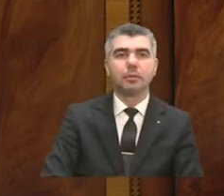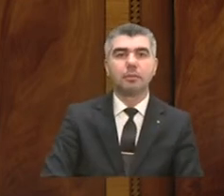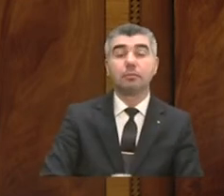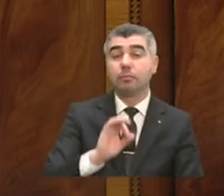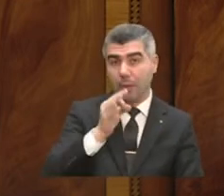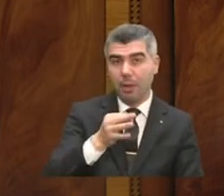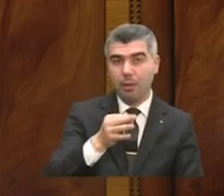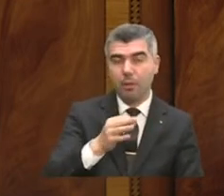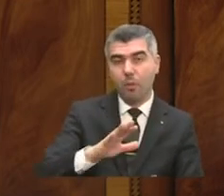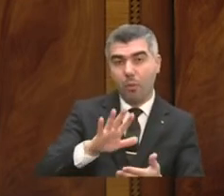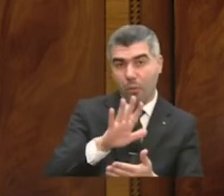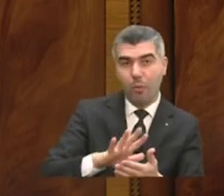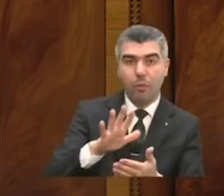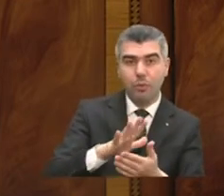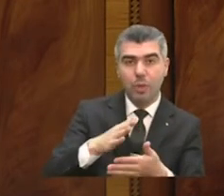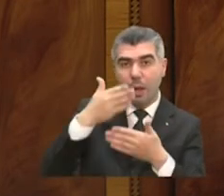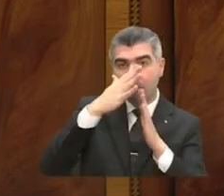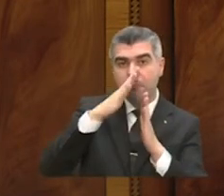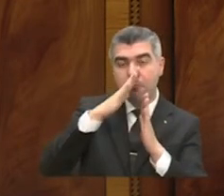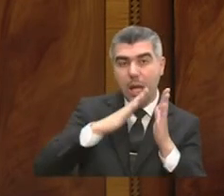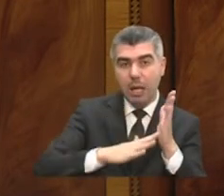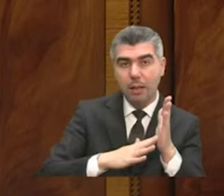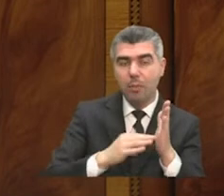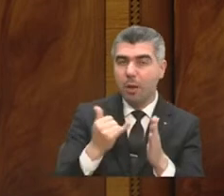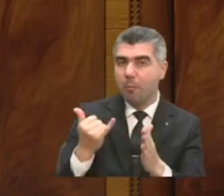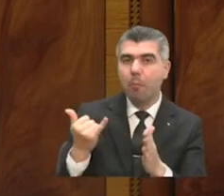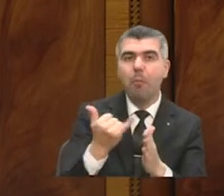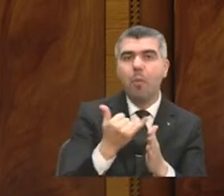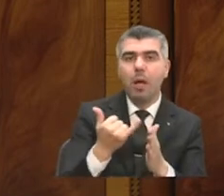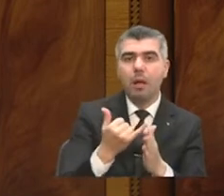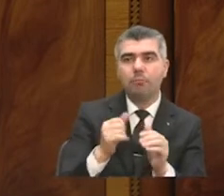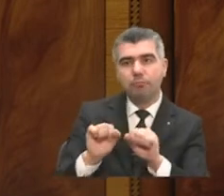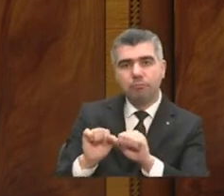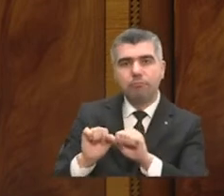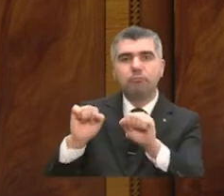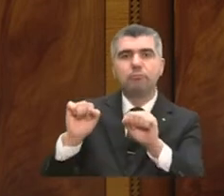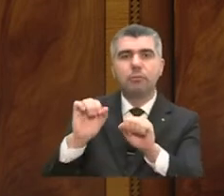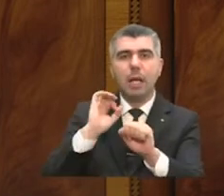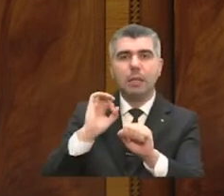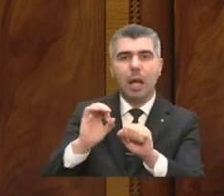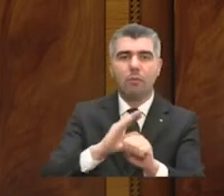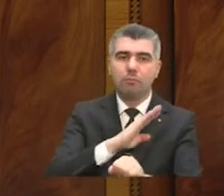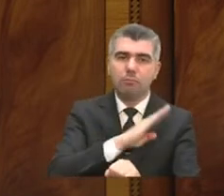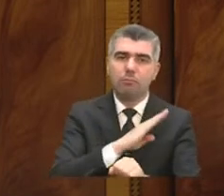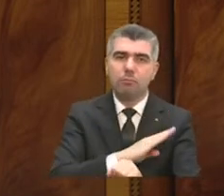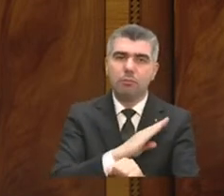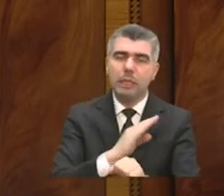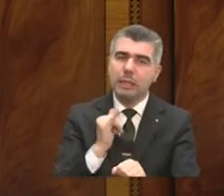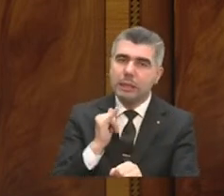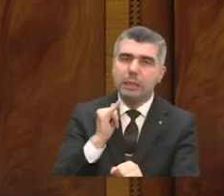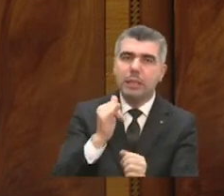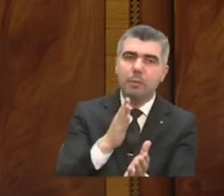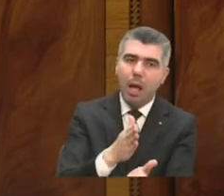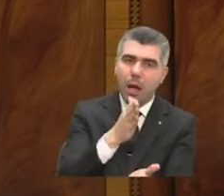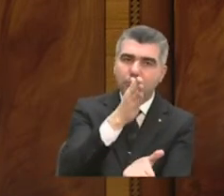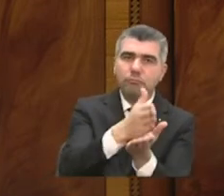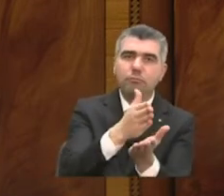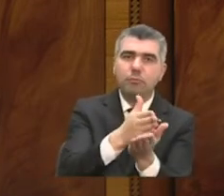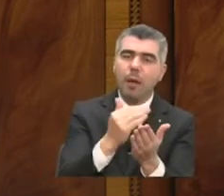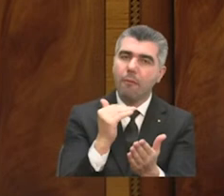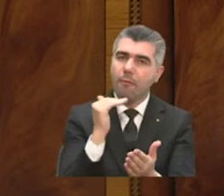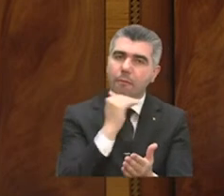renforcer notre démocratie, notre force, et justement dans